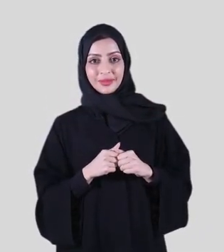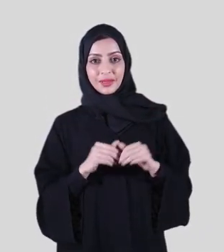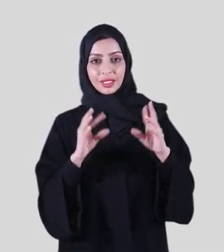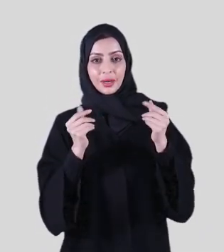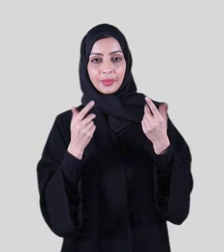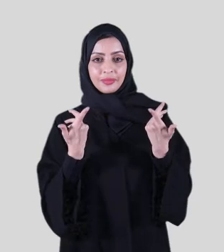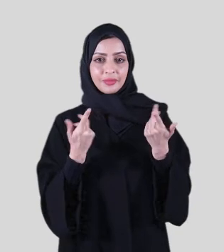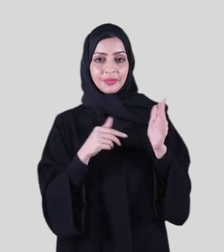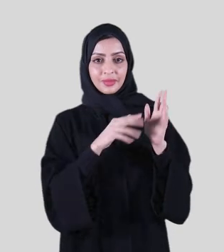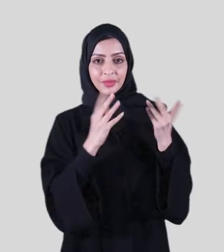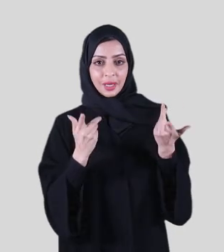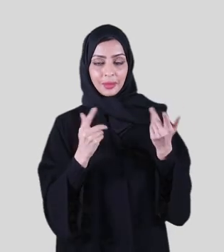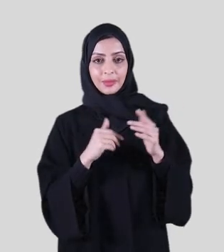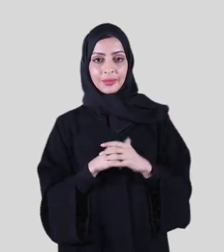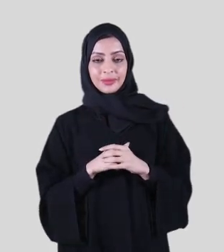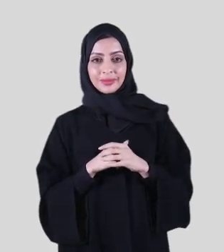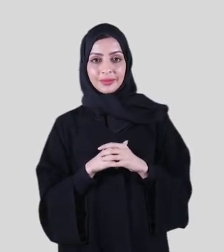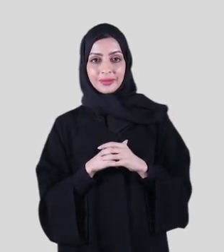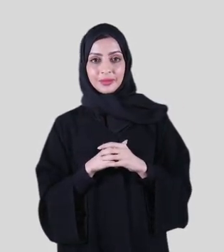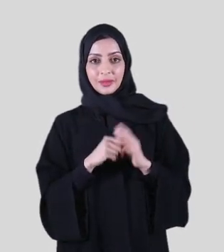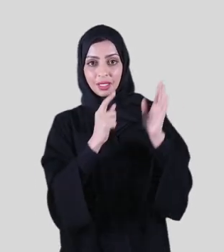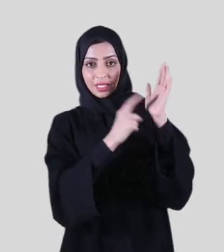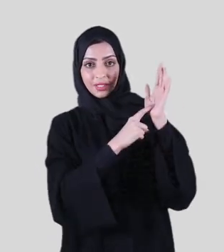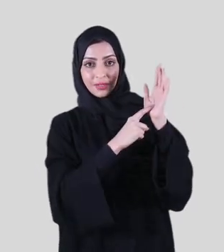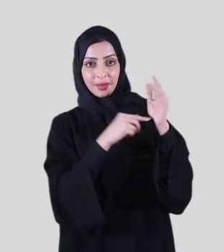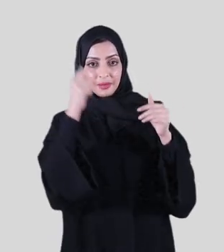لزم الأمر. اضغط على ادفع.